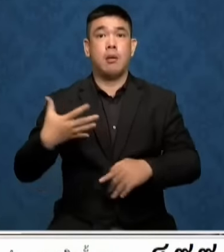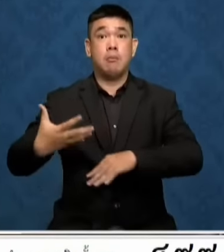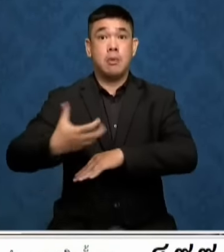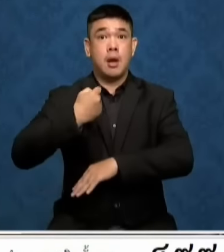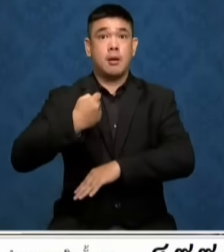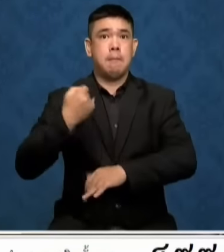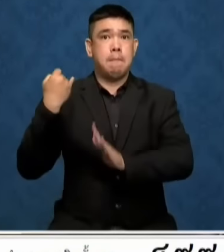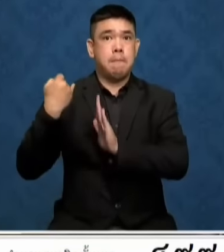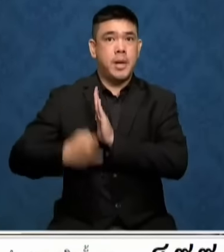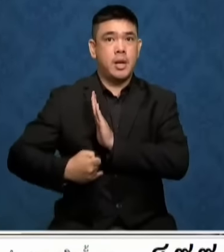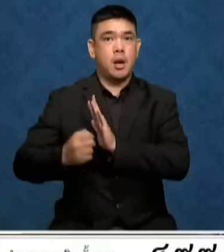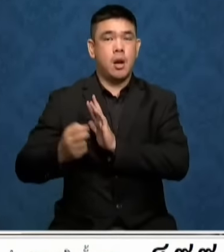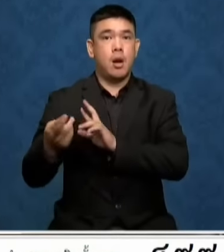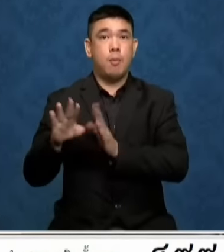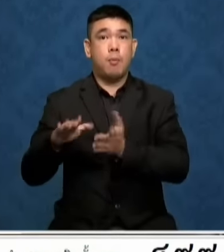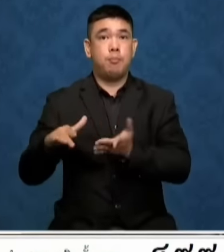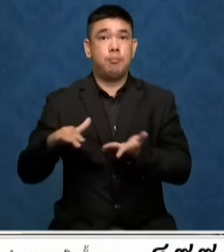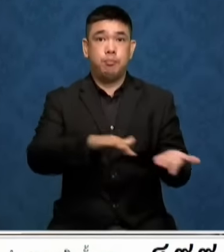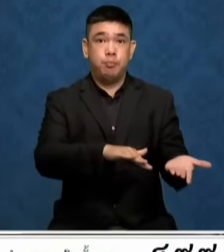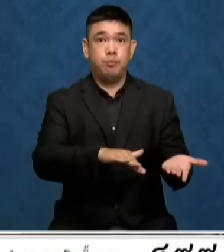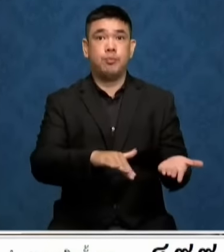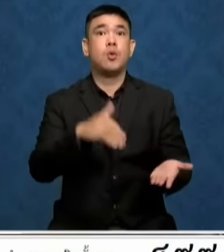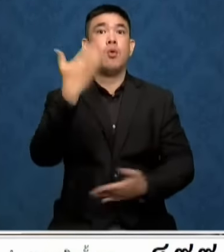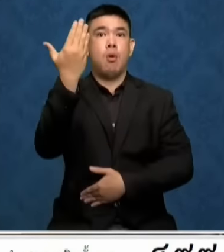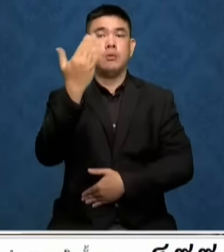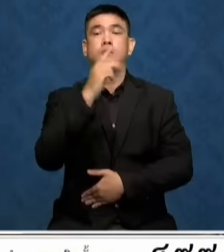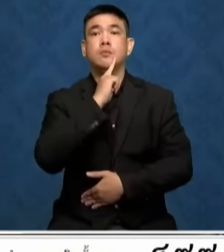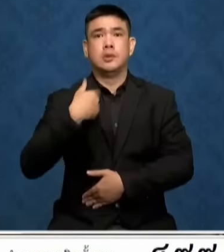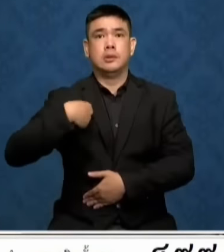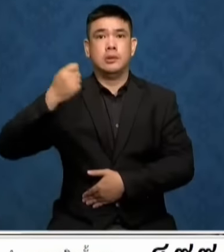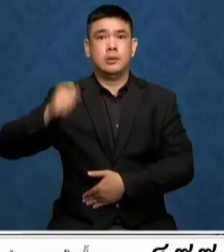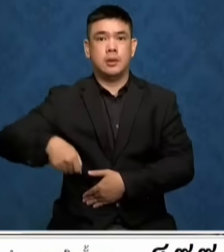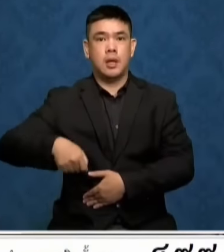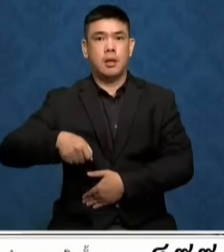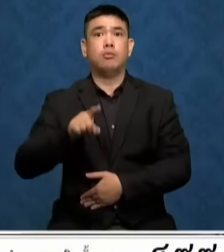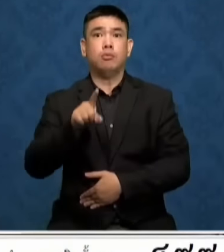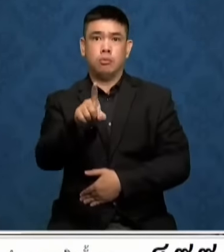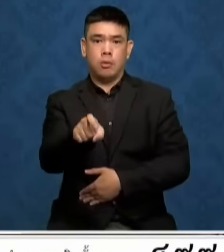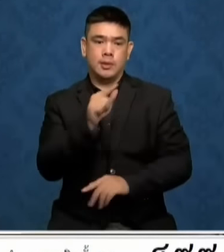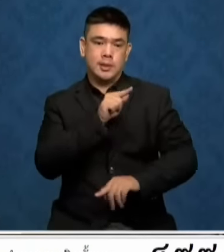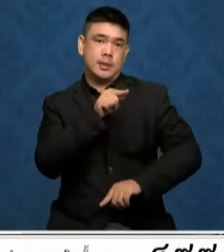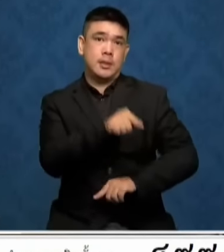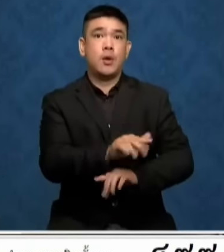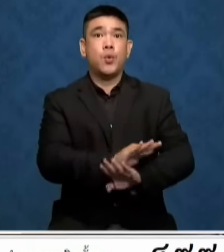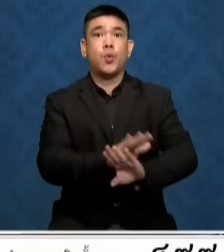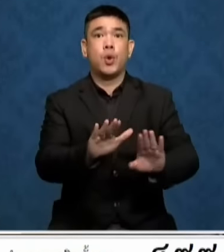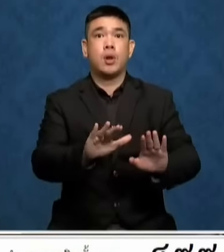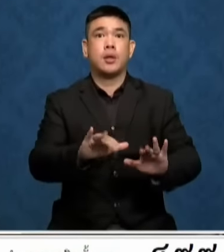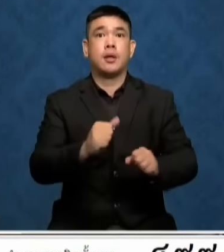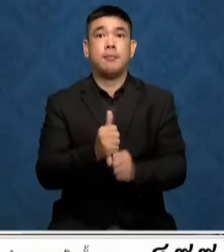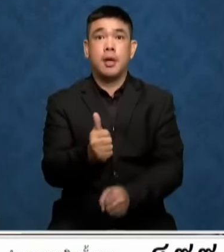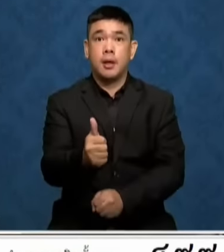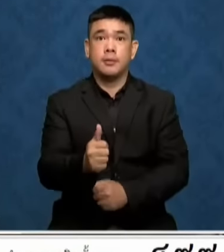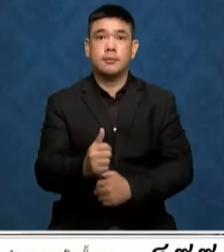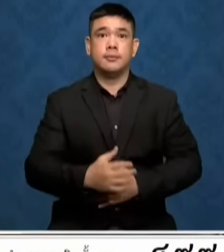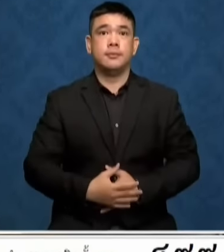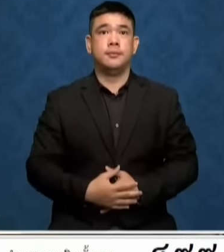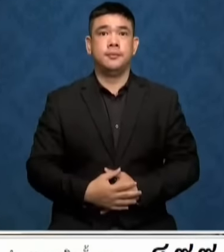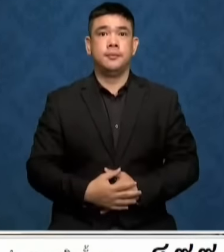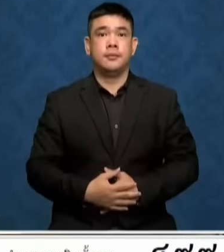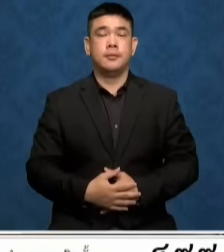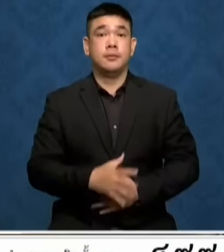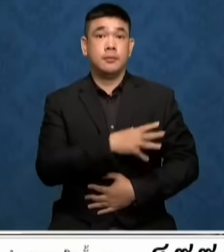เกี่ยวกับการล้มล้างการปกครองก่อนศาลรัฐธรรมนูญจึงอาจสั่งยุบพรรคการเมือง